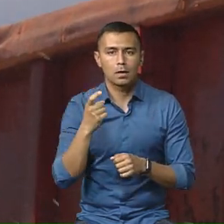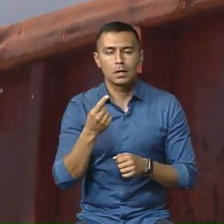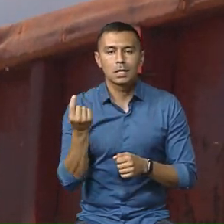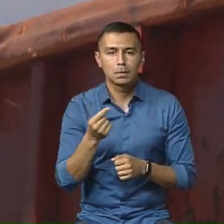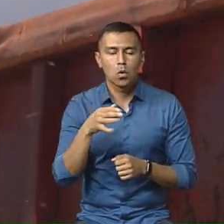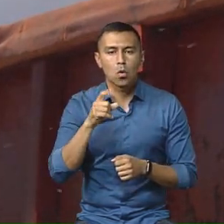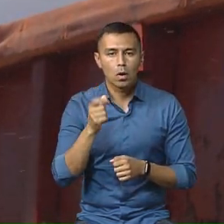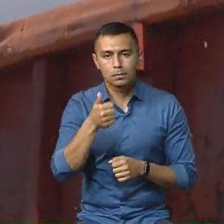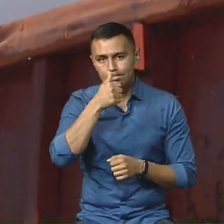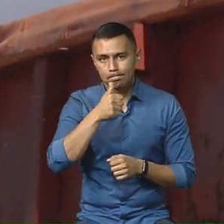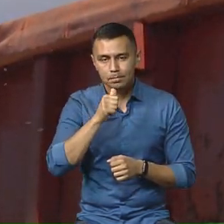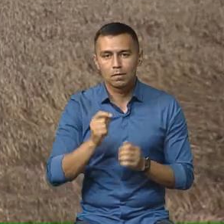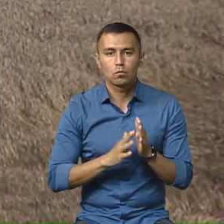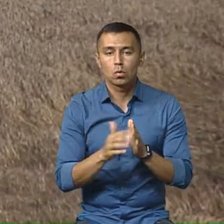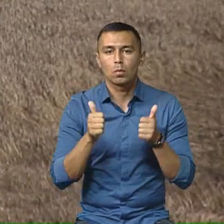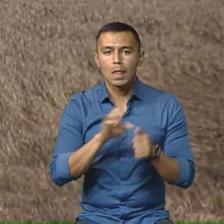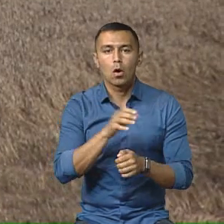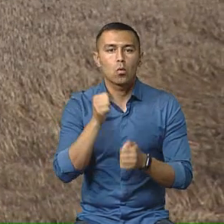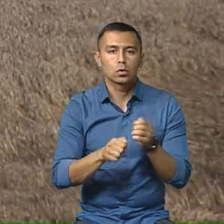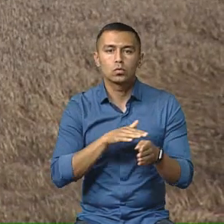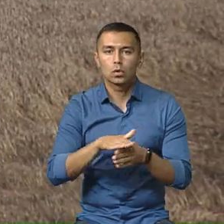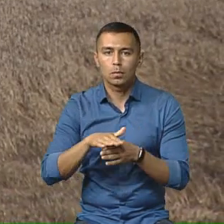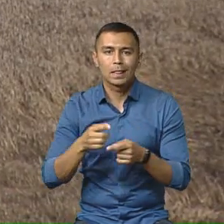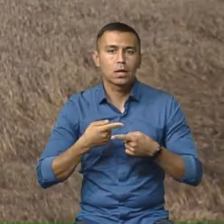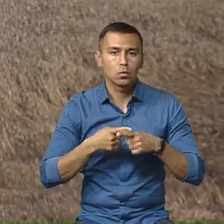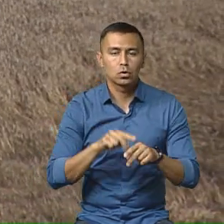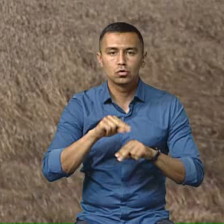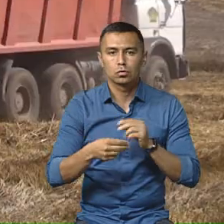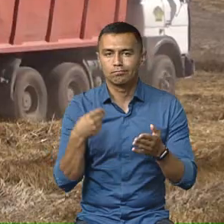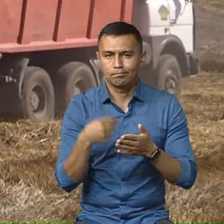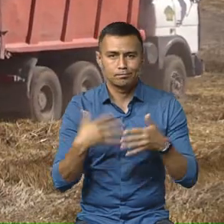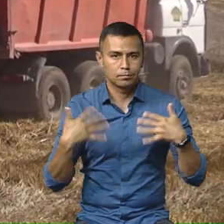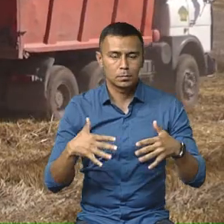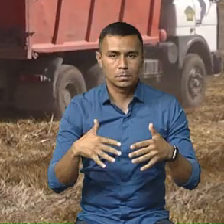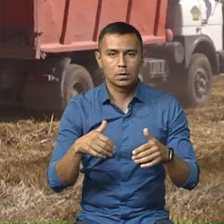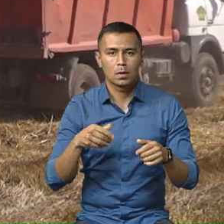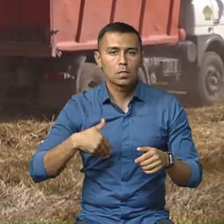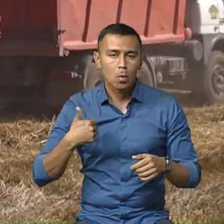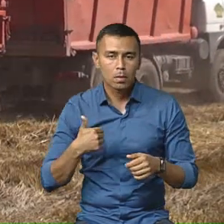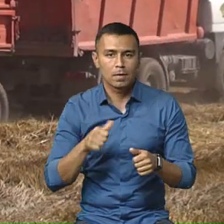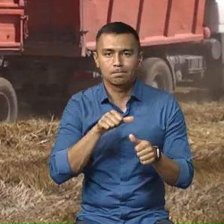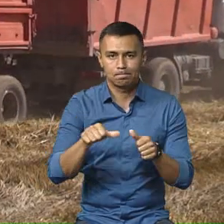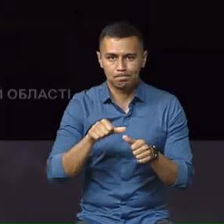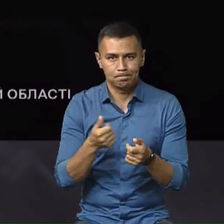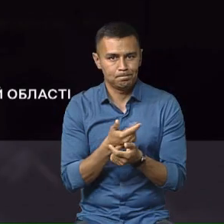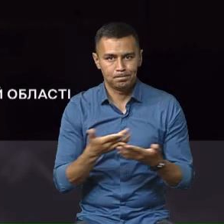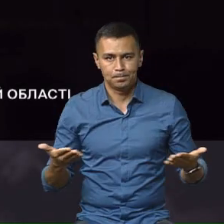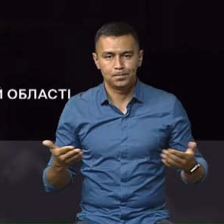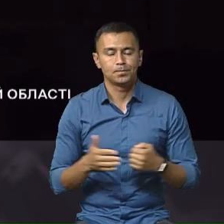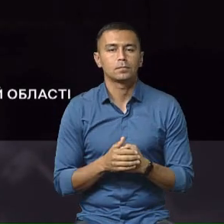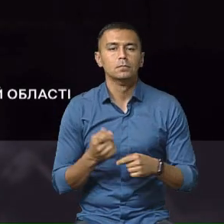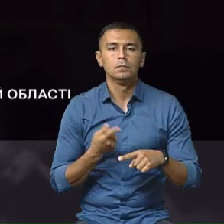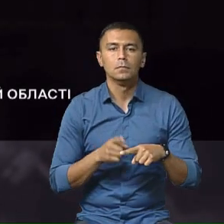горох, ріпак чи пшениця вродили добре, бо не кожен дотримувався технологій через дороговизну азотних добрив і паливомастильних матеріалів. Це